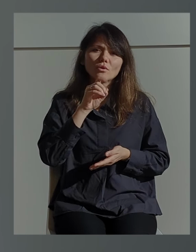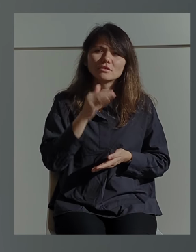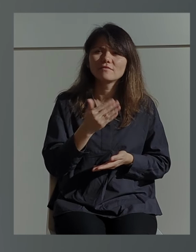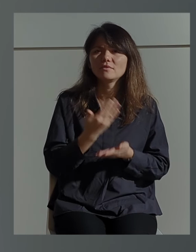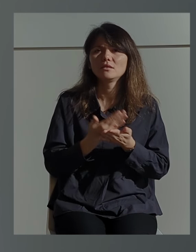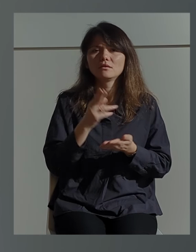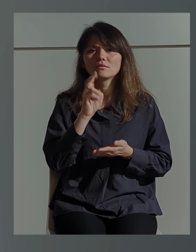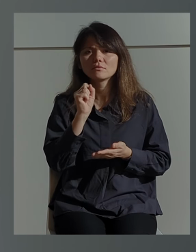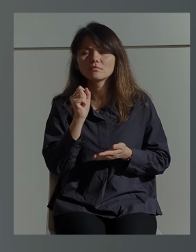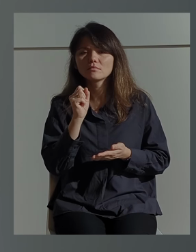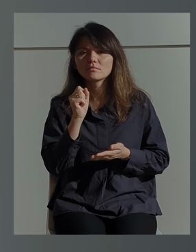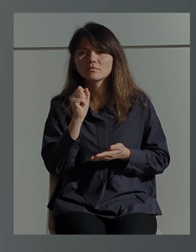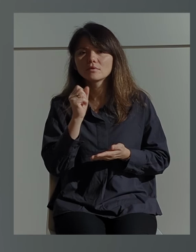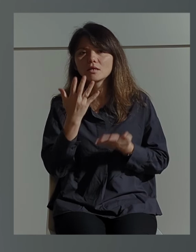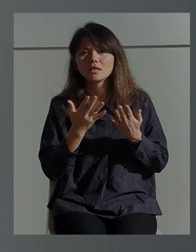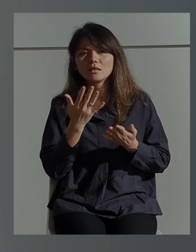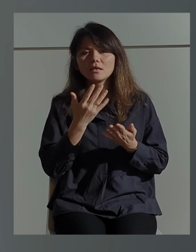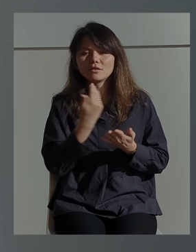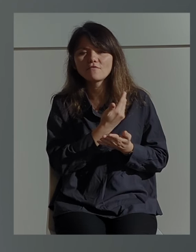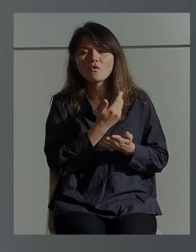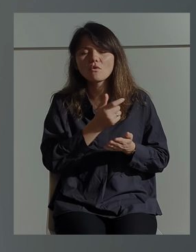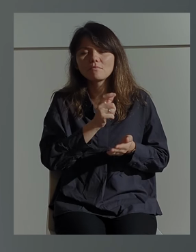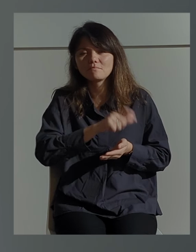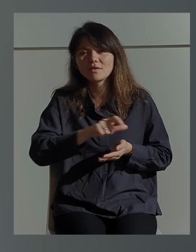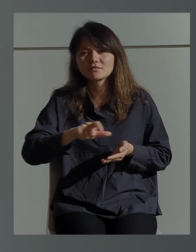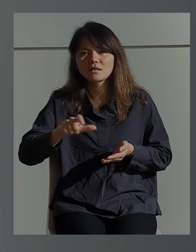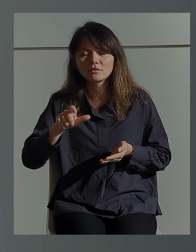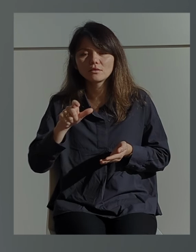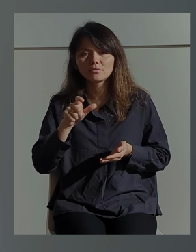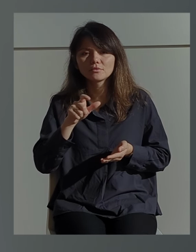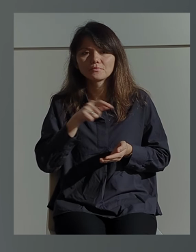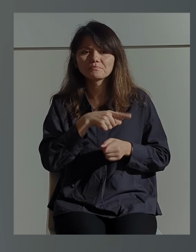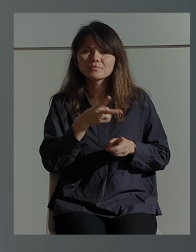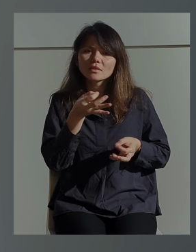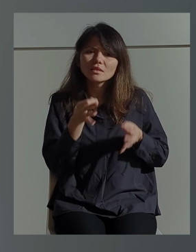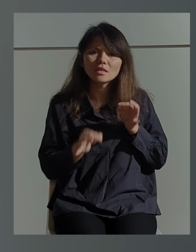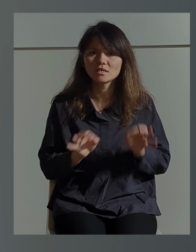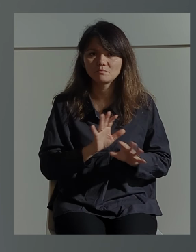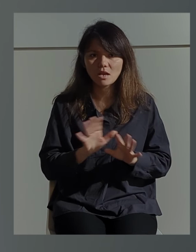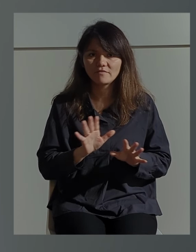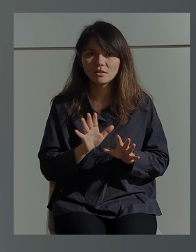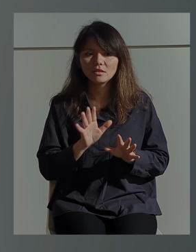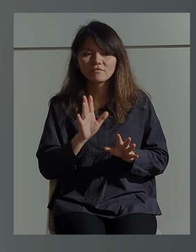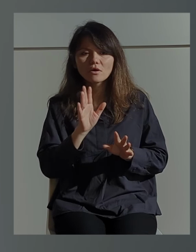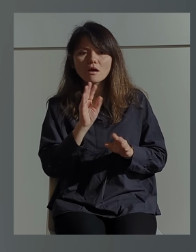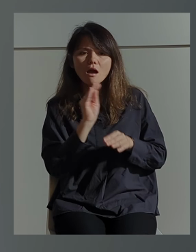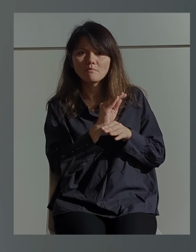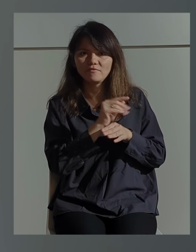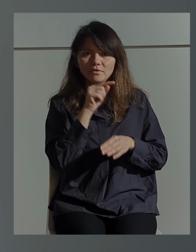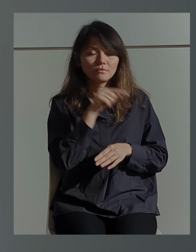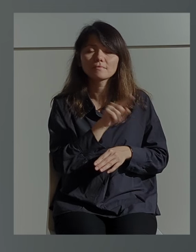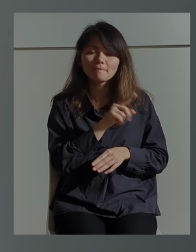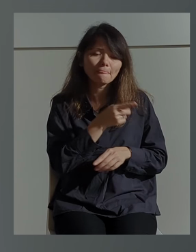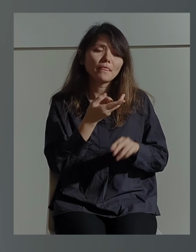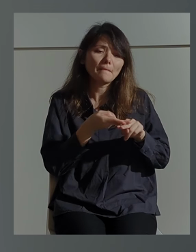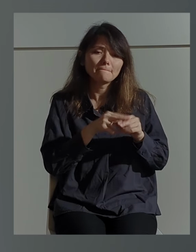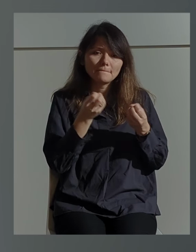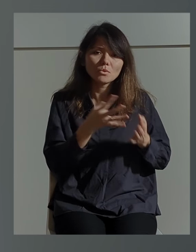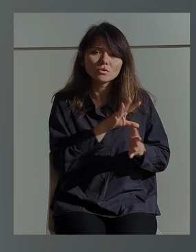к или другие его персонажи скажем так несправедливо в чём-то обвинены они просто становятся частью